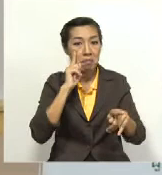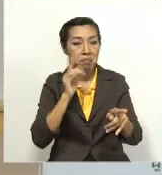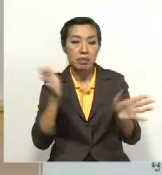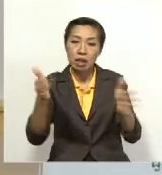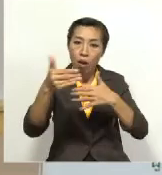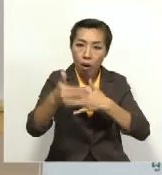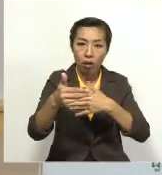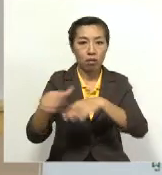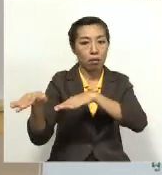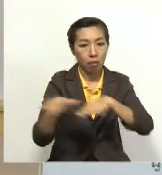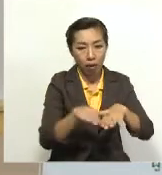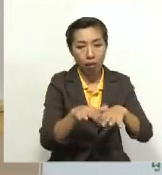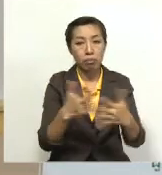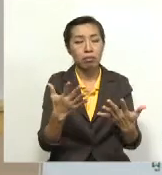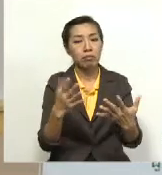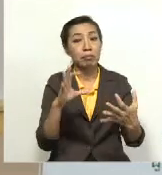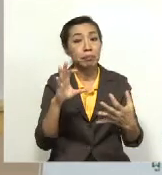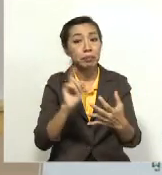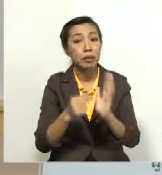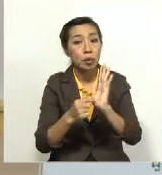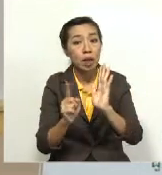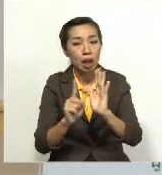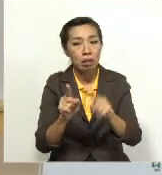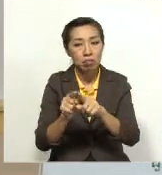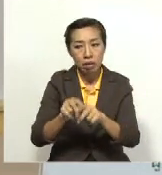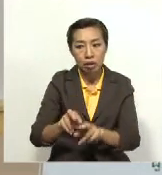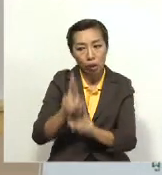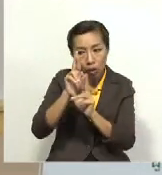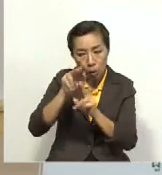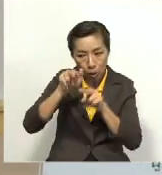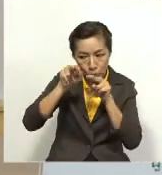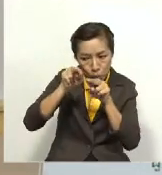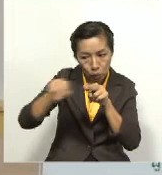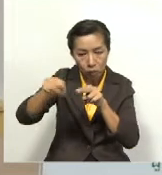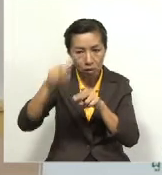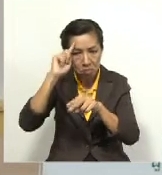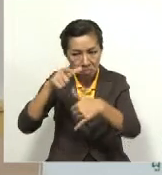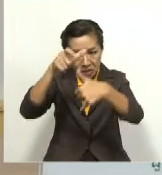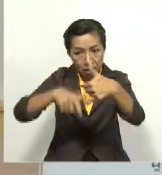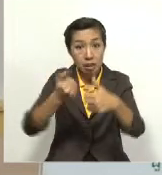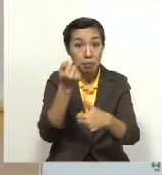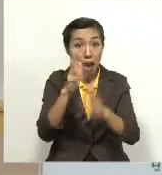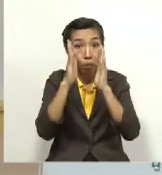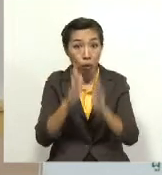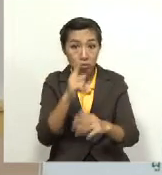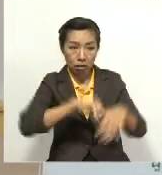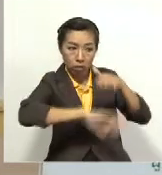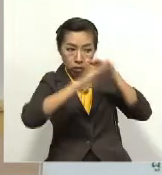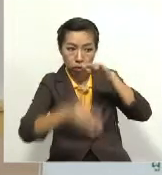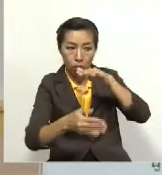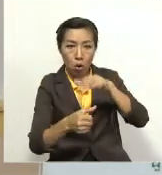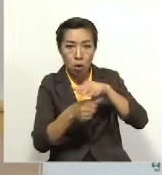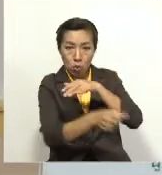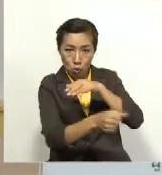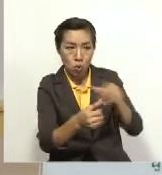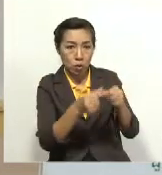พร้อมในแง่ของการเฝ้าระวังนะครับที่จะต้องแยกว่าหลังจากที่น้องอยู่ในถ้ำมาหลายวัน